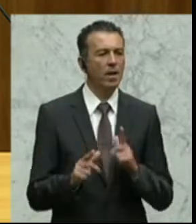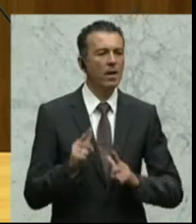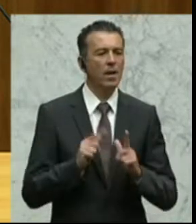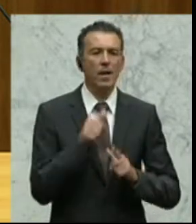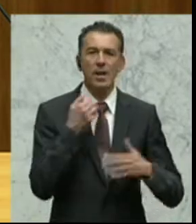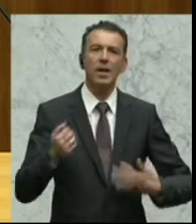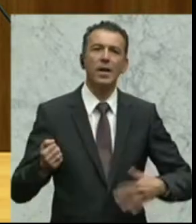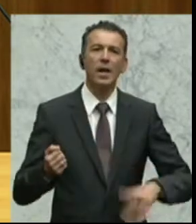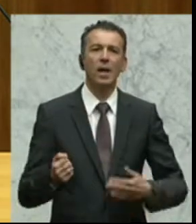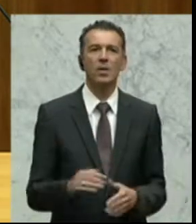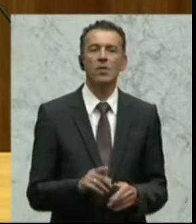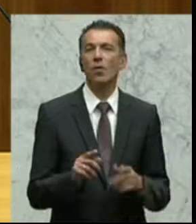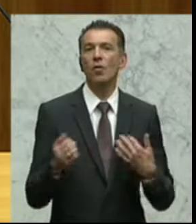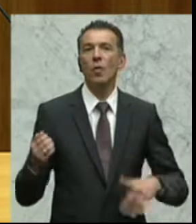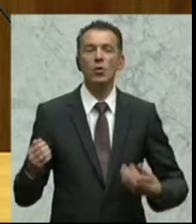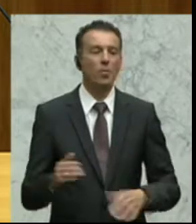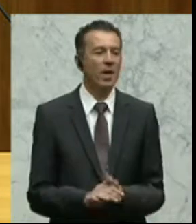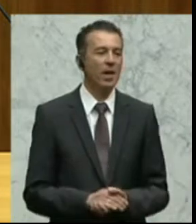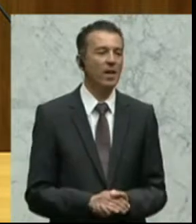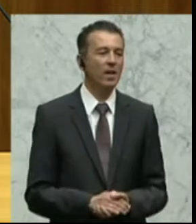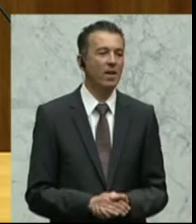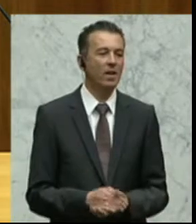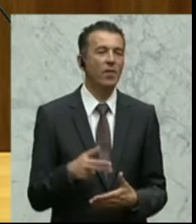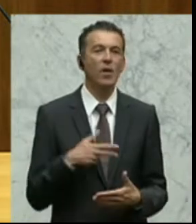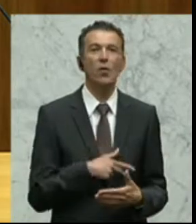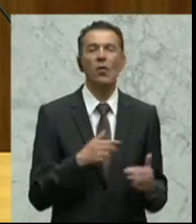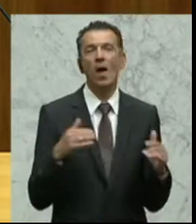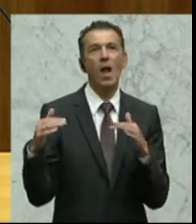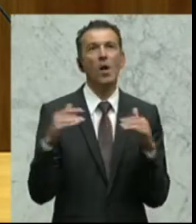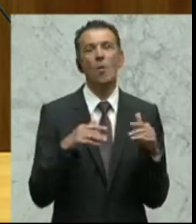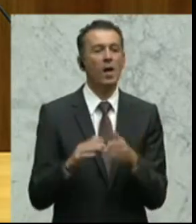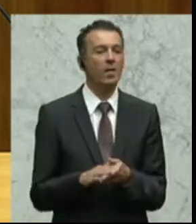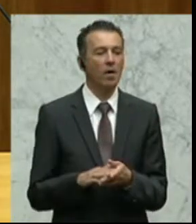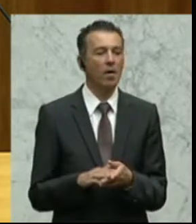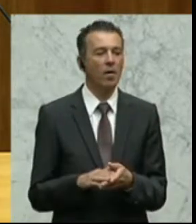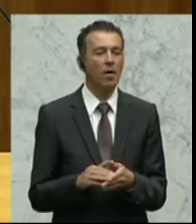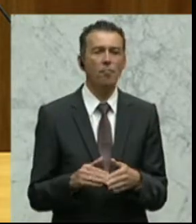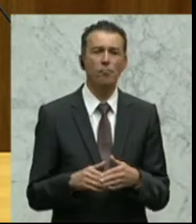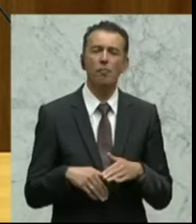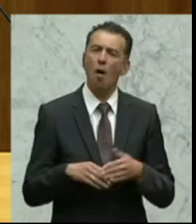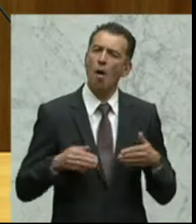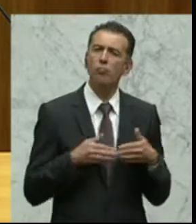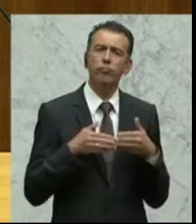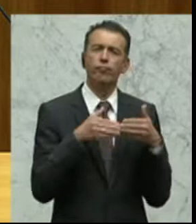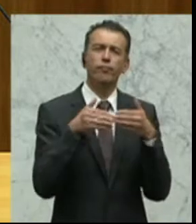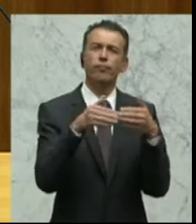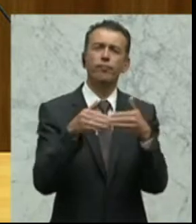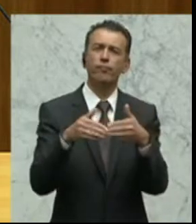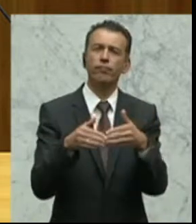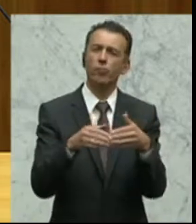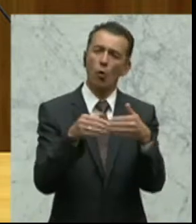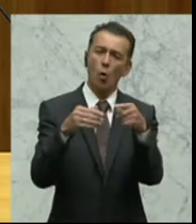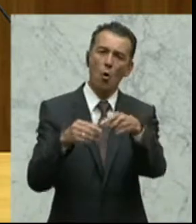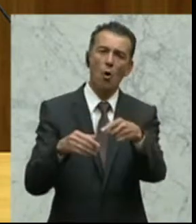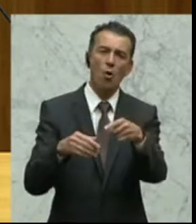würde es sonst vorspielen. Für die Sozialromantiker, volle Fahrt voraus und Kurs aufs Riff. Das ist das Narrenschiff von Reinhard